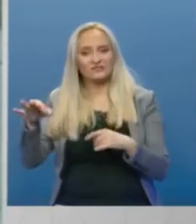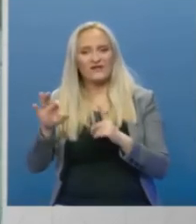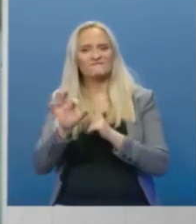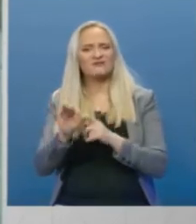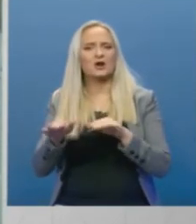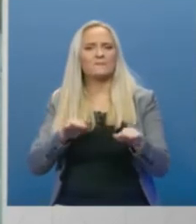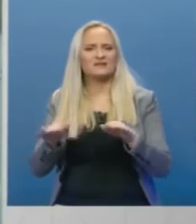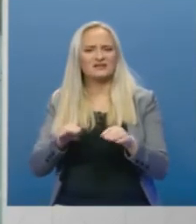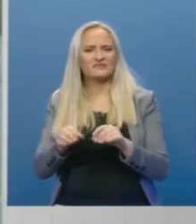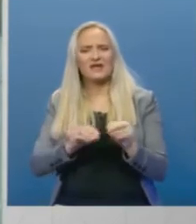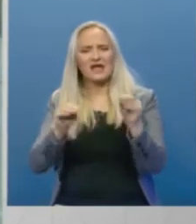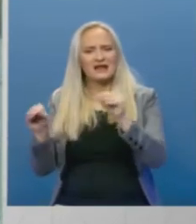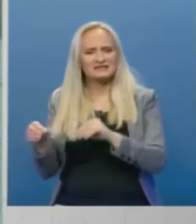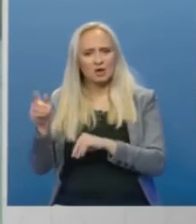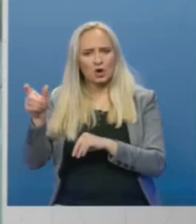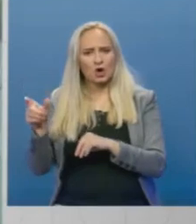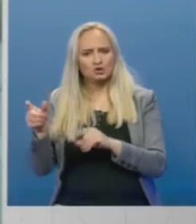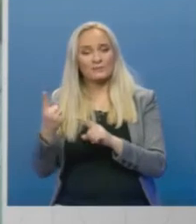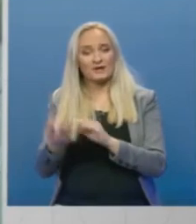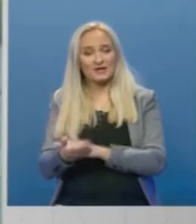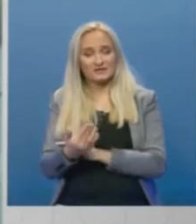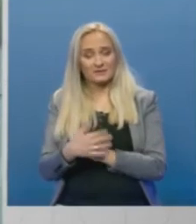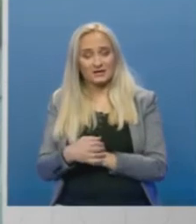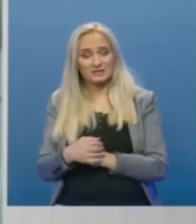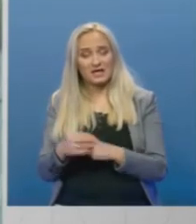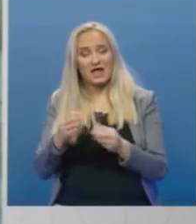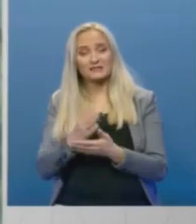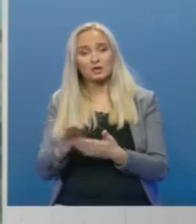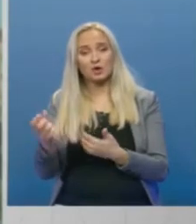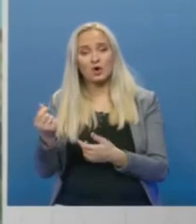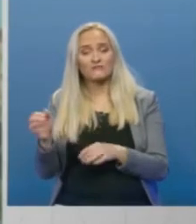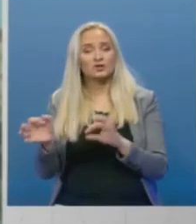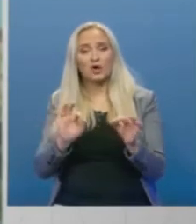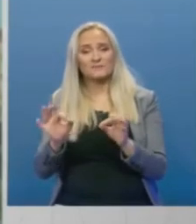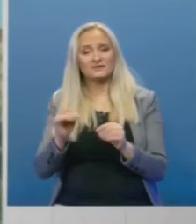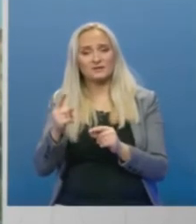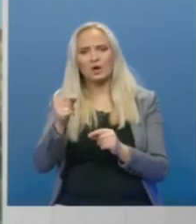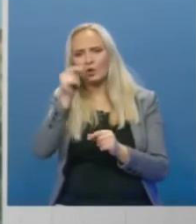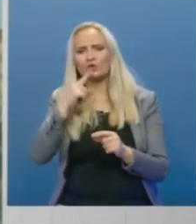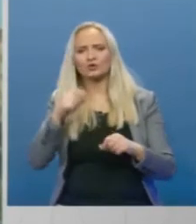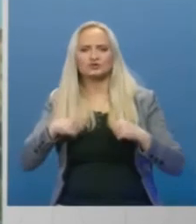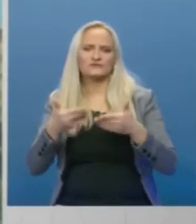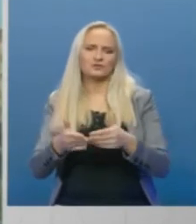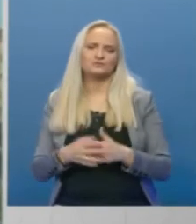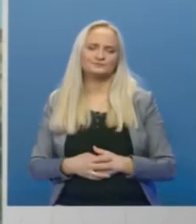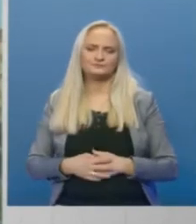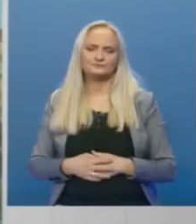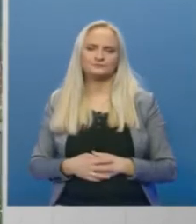Federalno ministarstvo raseljenih osoba i izbjeglica, a dio novca obezbijedili su i mještani.